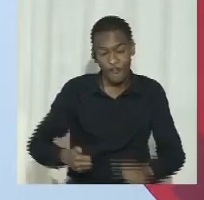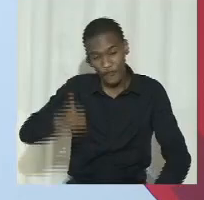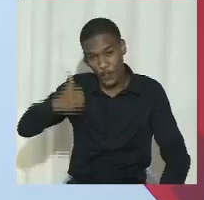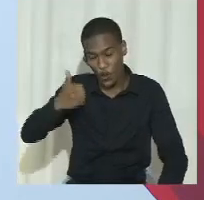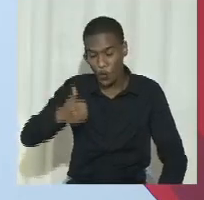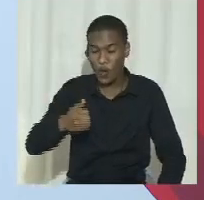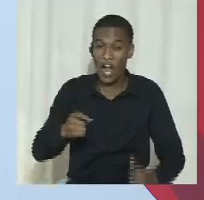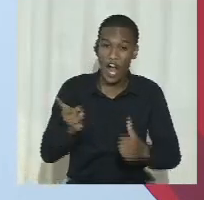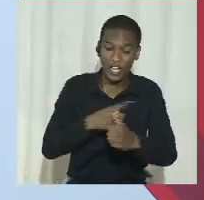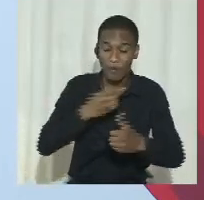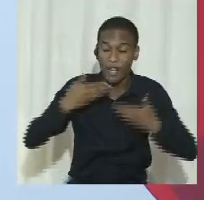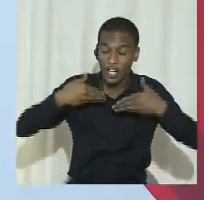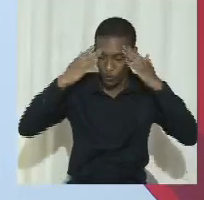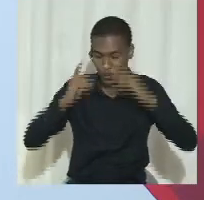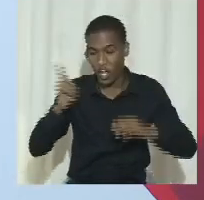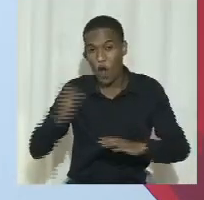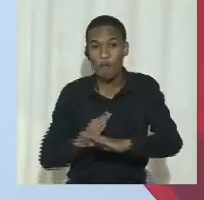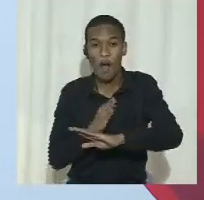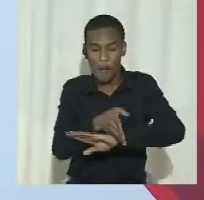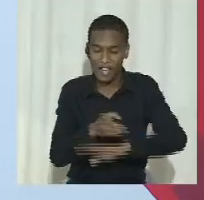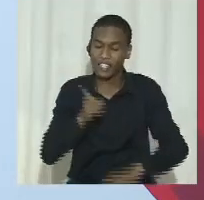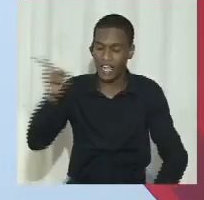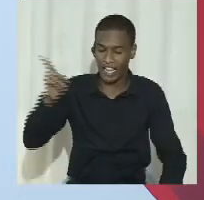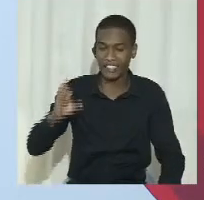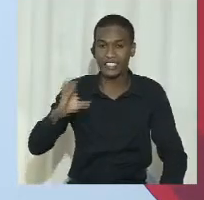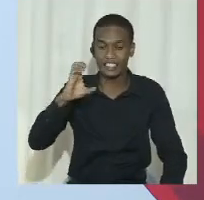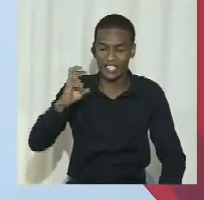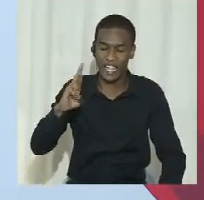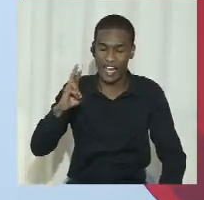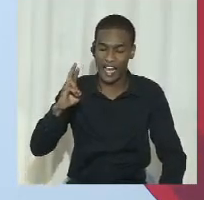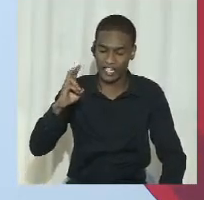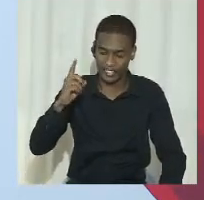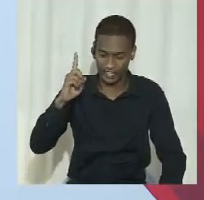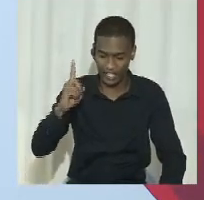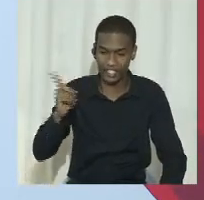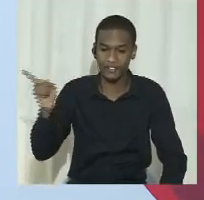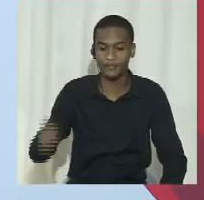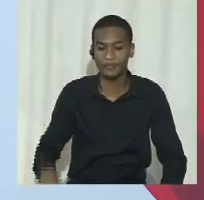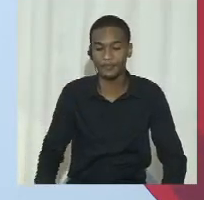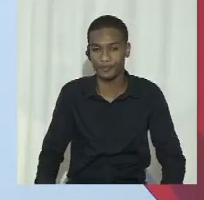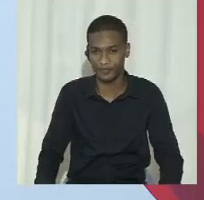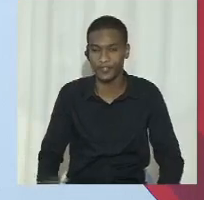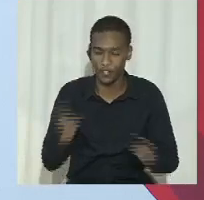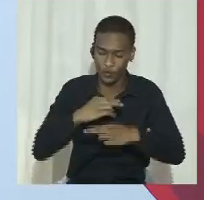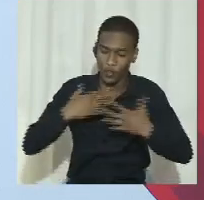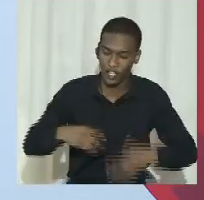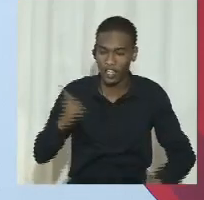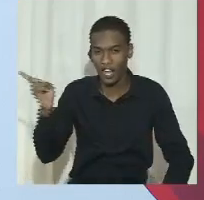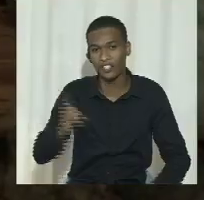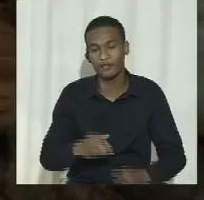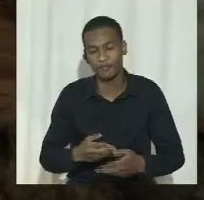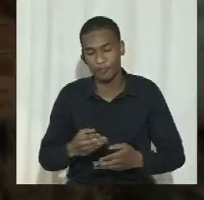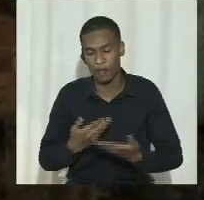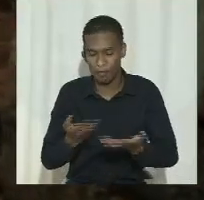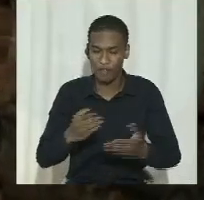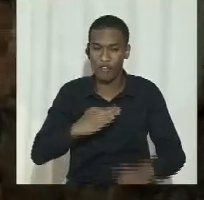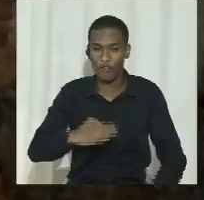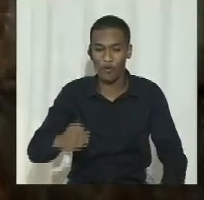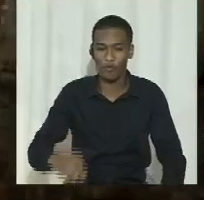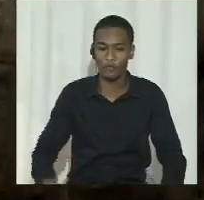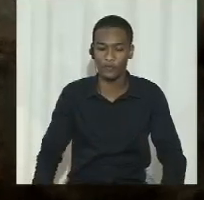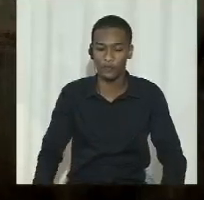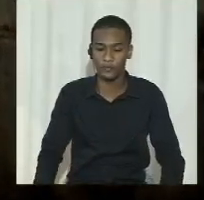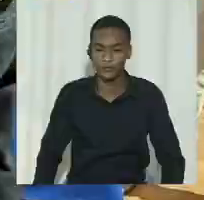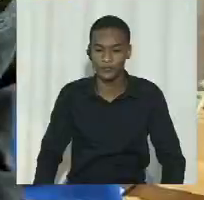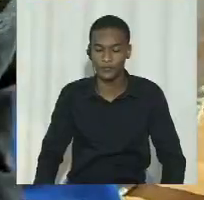izy ranamangy ireo marary sy nampahery ny mpitsabo tany an-toerana. Solotenanay any an-toerana no hitatitra an'izay. Izao